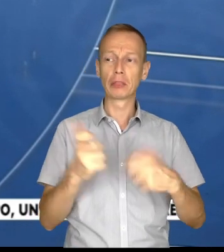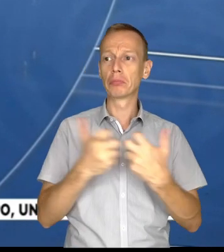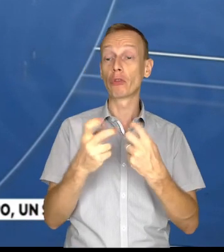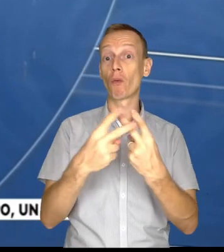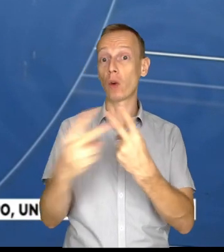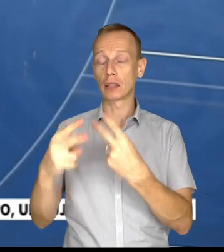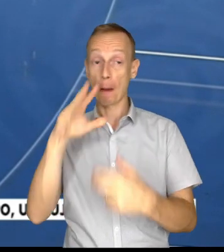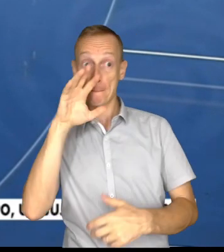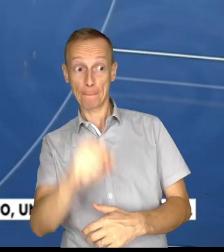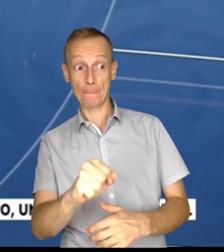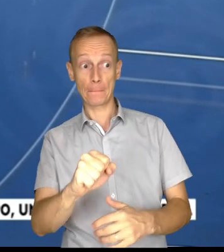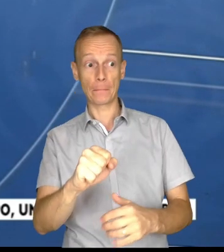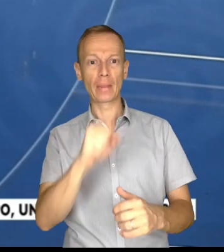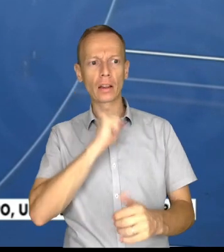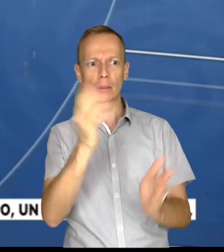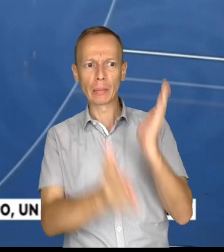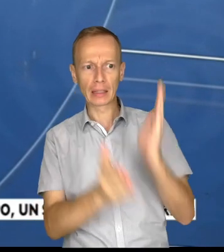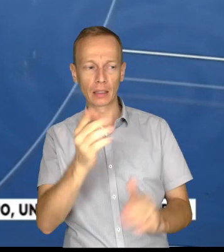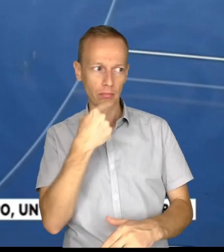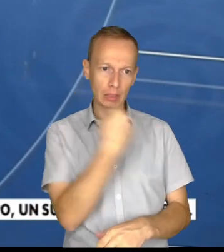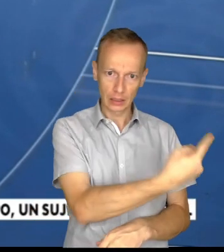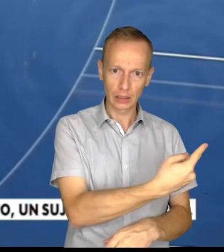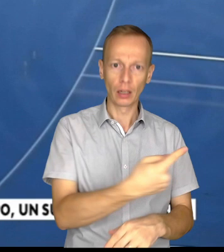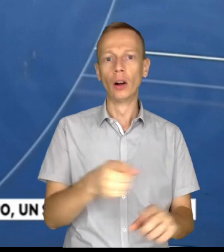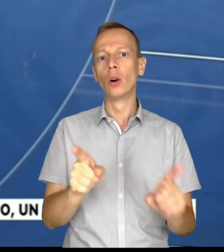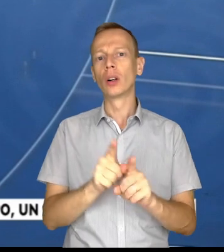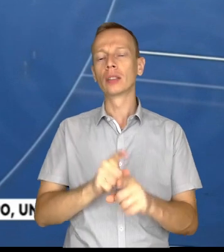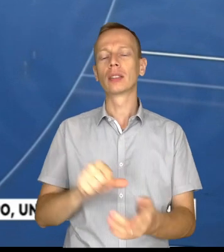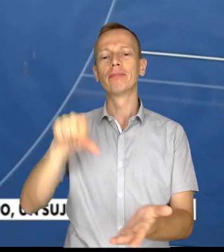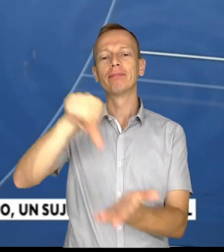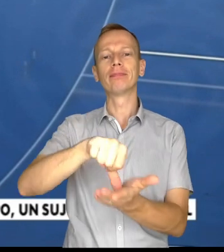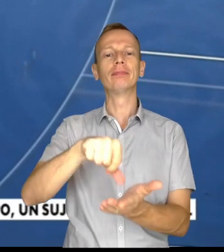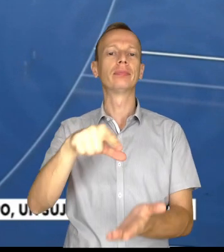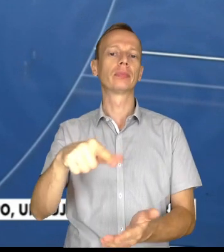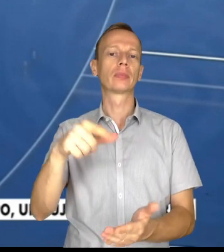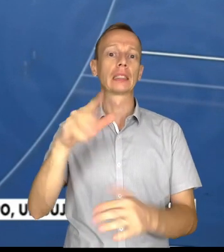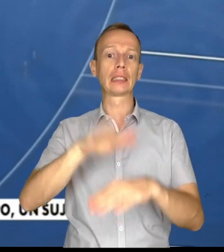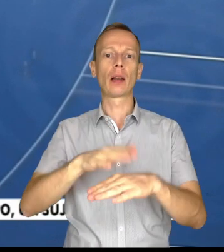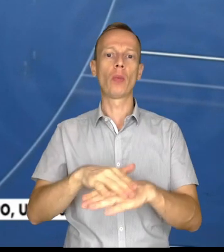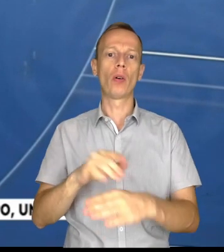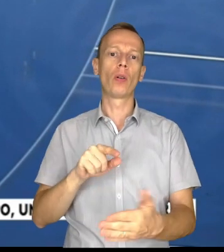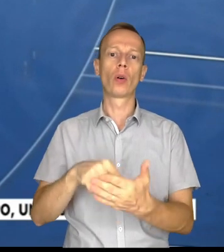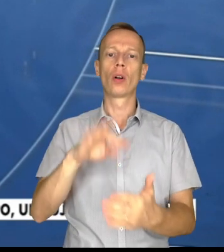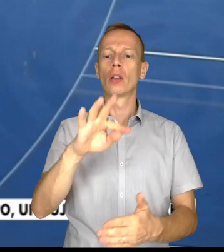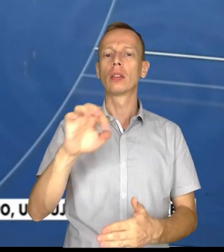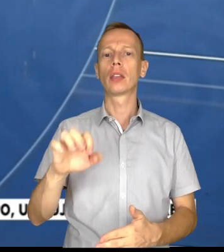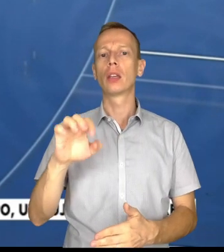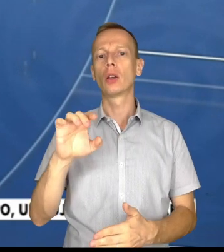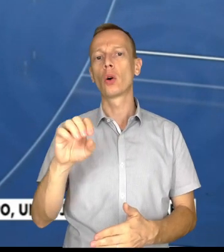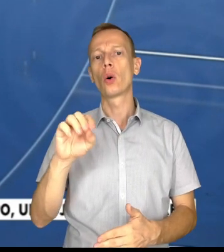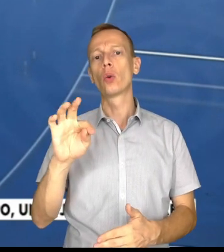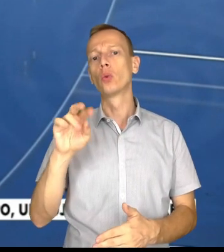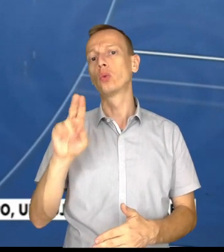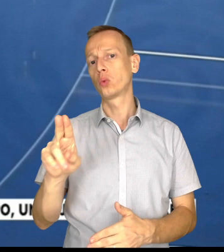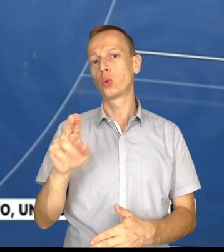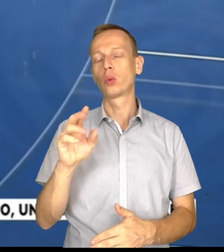part du voisinage. Nous avons une cellule signalement qui est centralisée à la DSFE à Théotou.